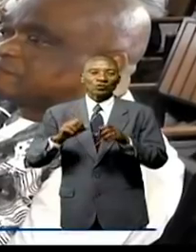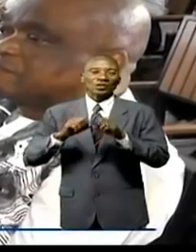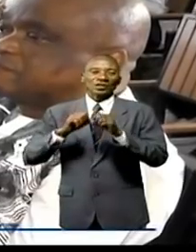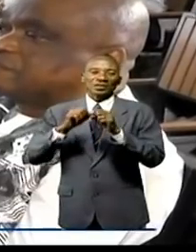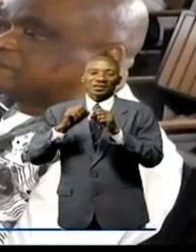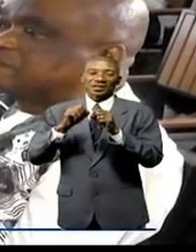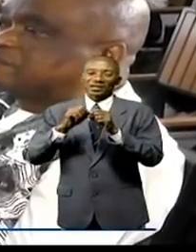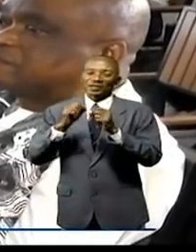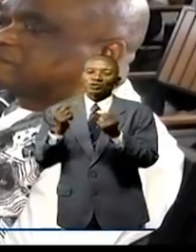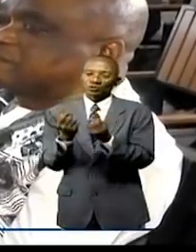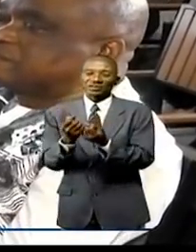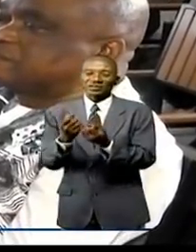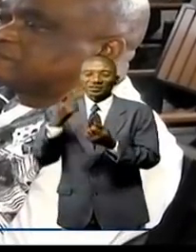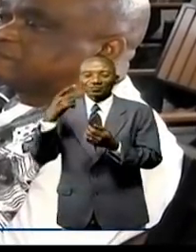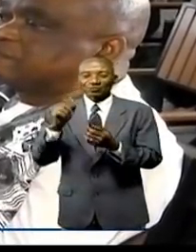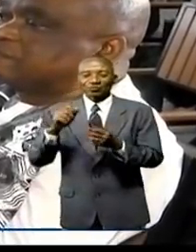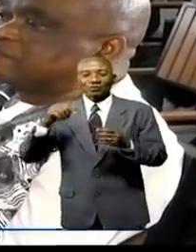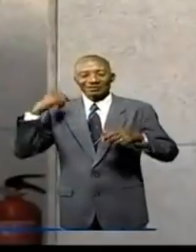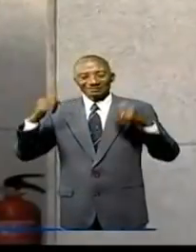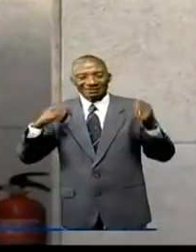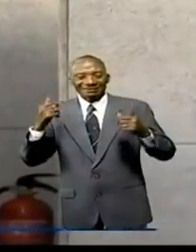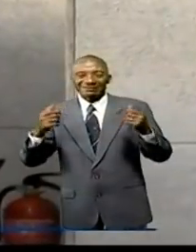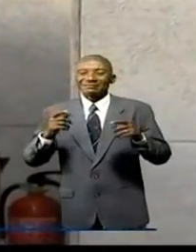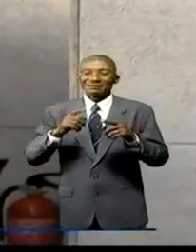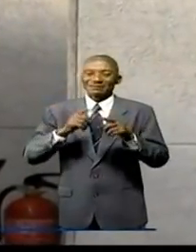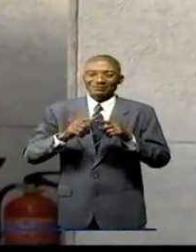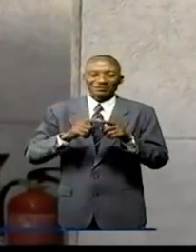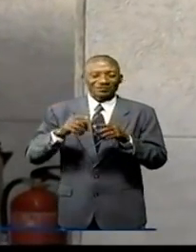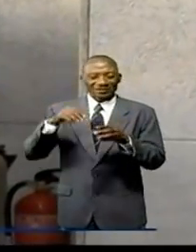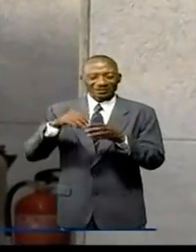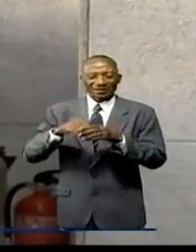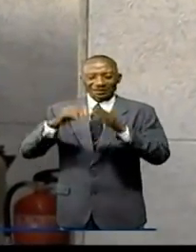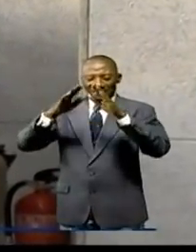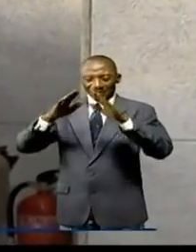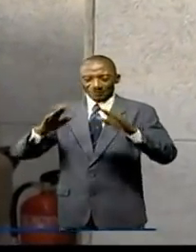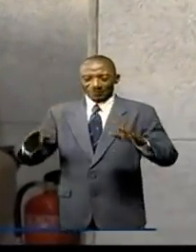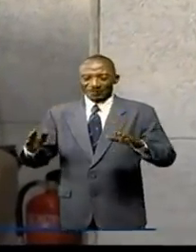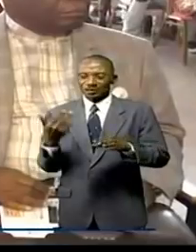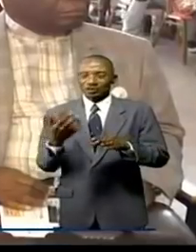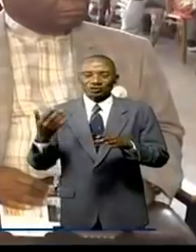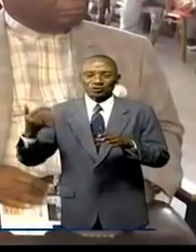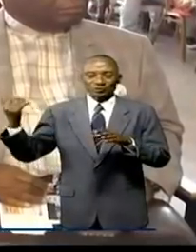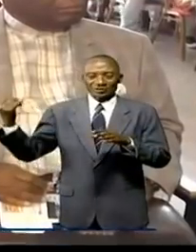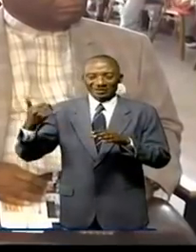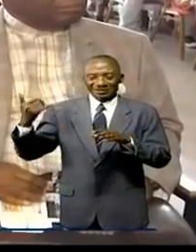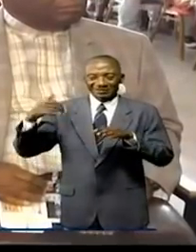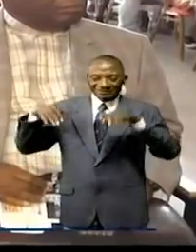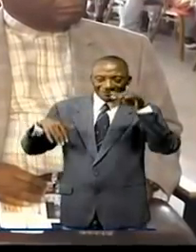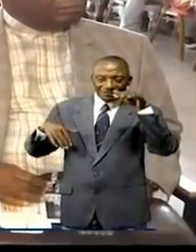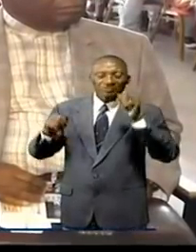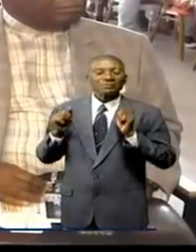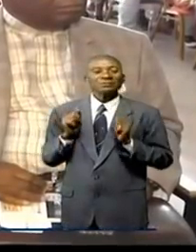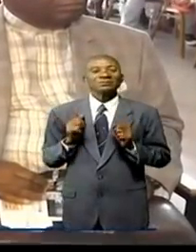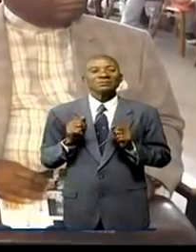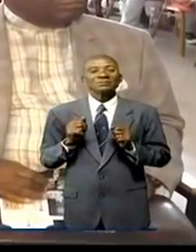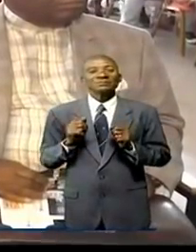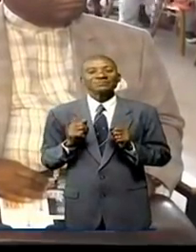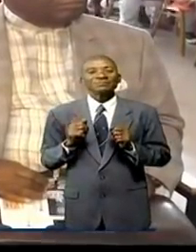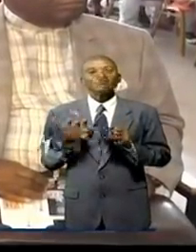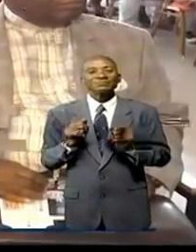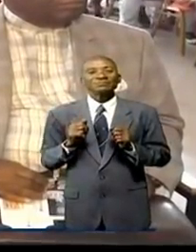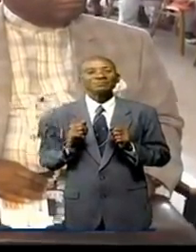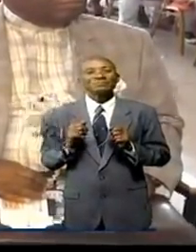Intrigants le 11 février 2022 au Musée national. La ministre de la Culture et des Arts, Catherine Katungufura, a